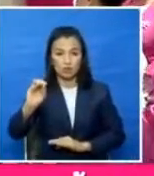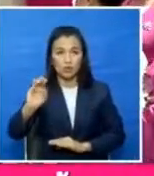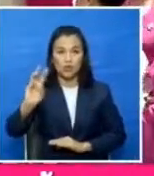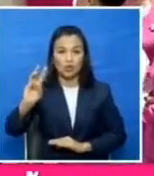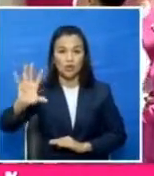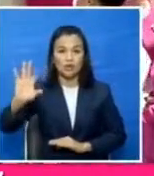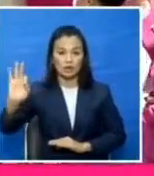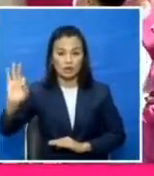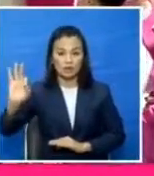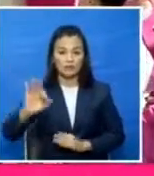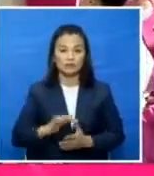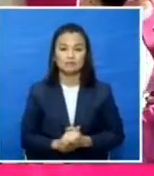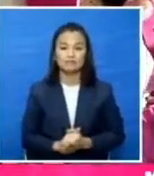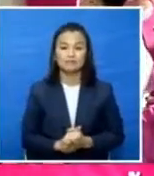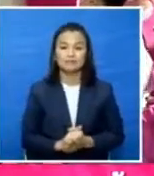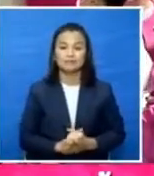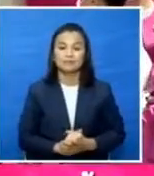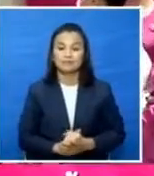6560659